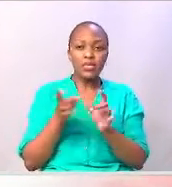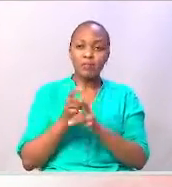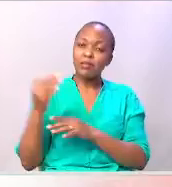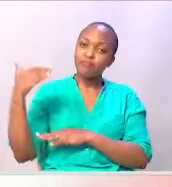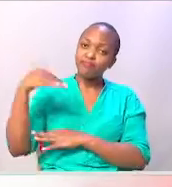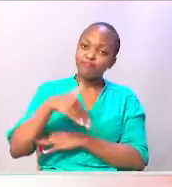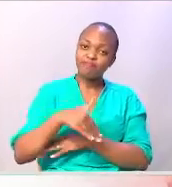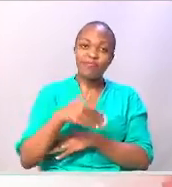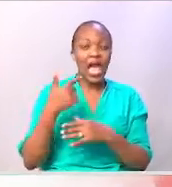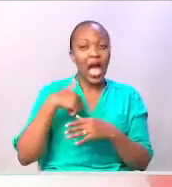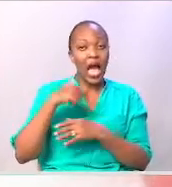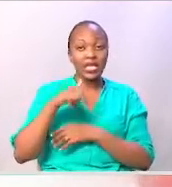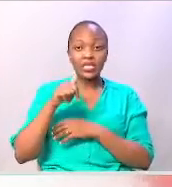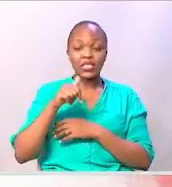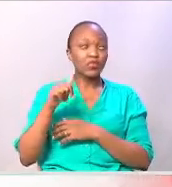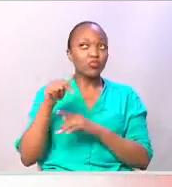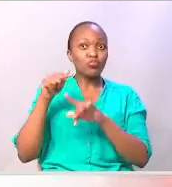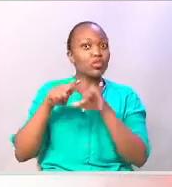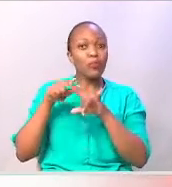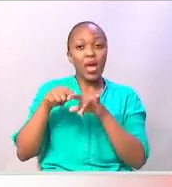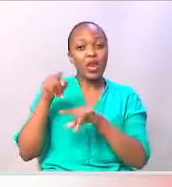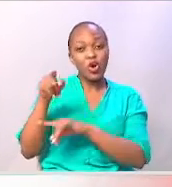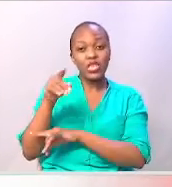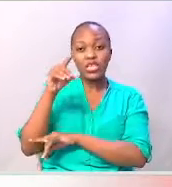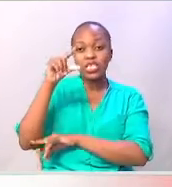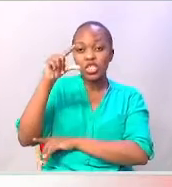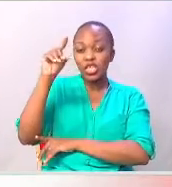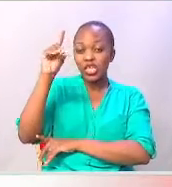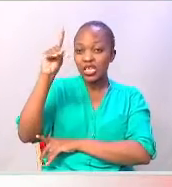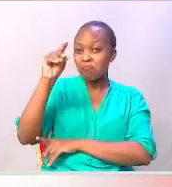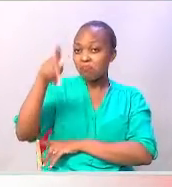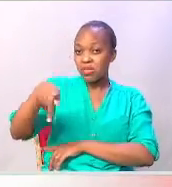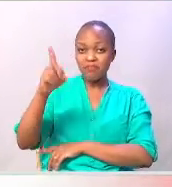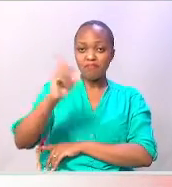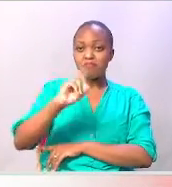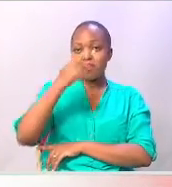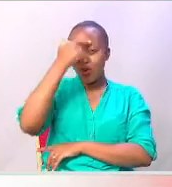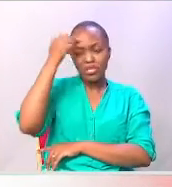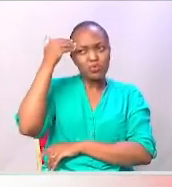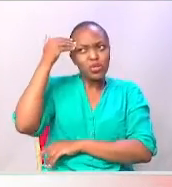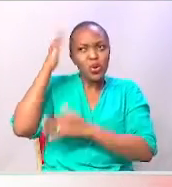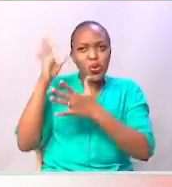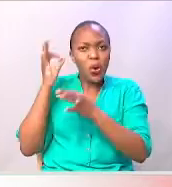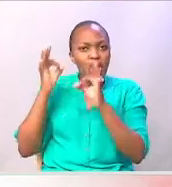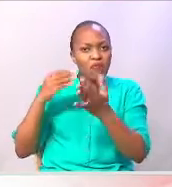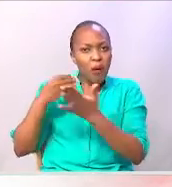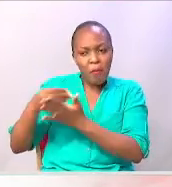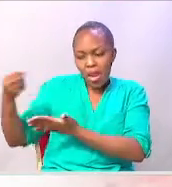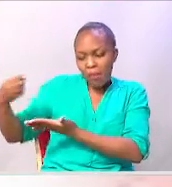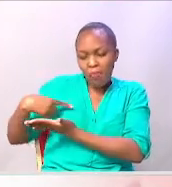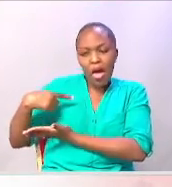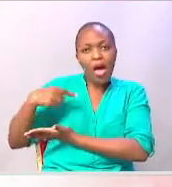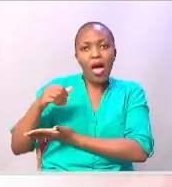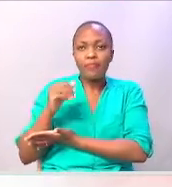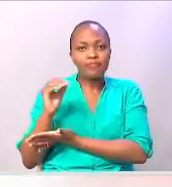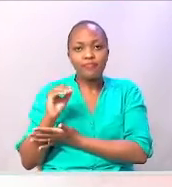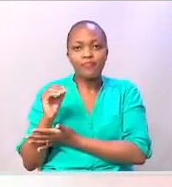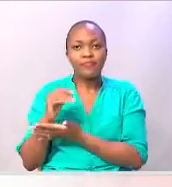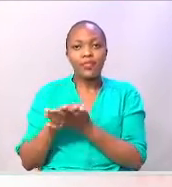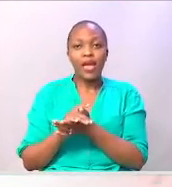serikali ilhali hatujui kuwa kama pesa imeingia kwa mfuko yetu. Nchi haijakuwa ni GDP ya mtu ndiye